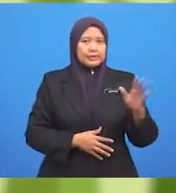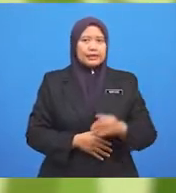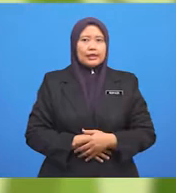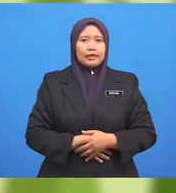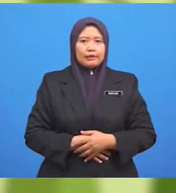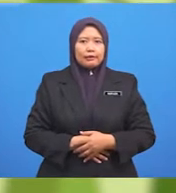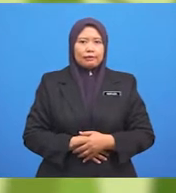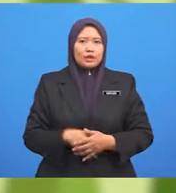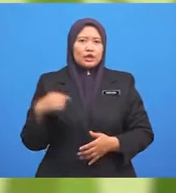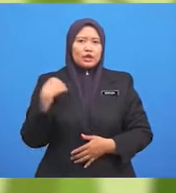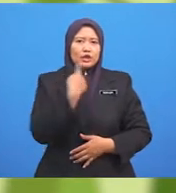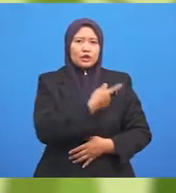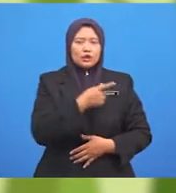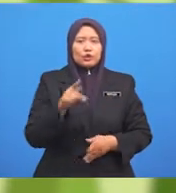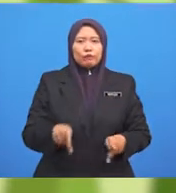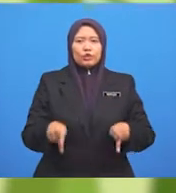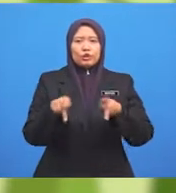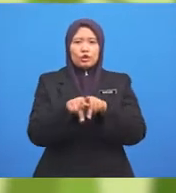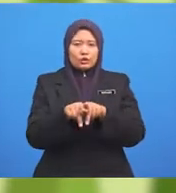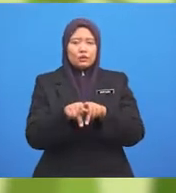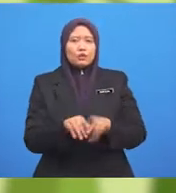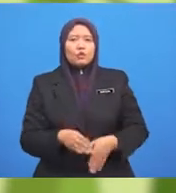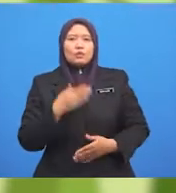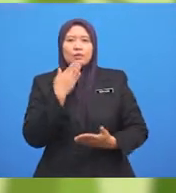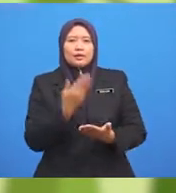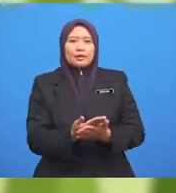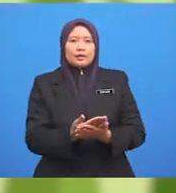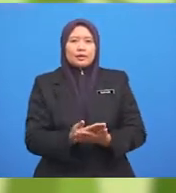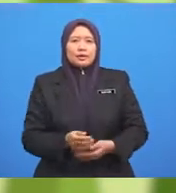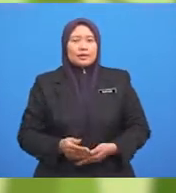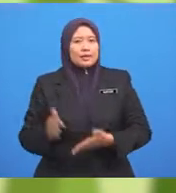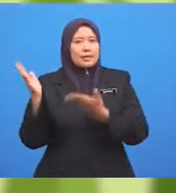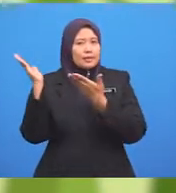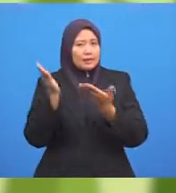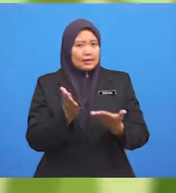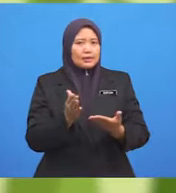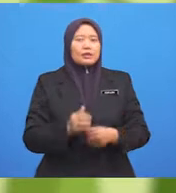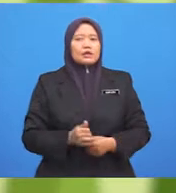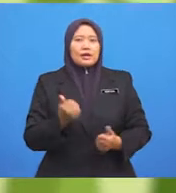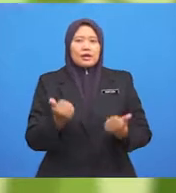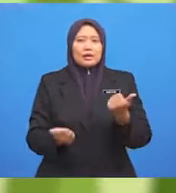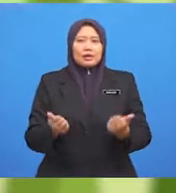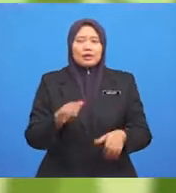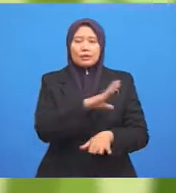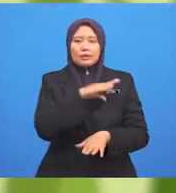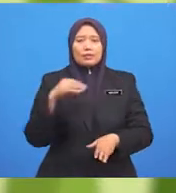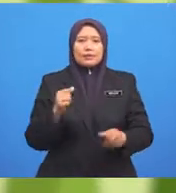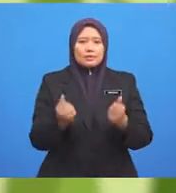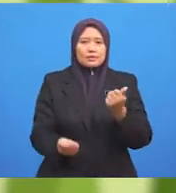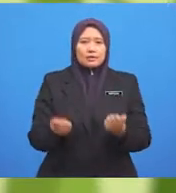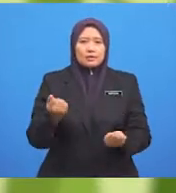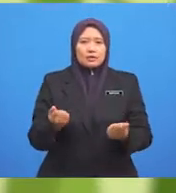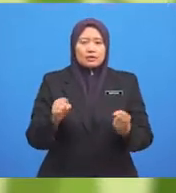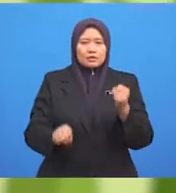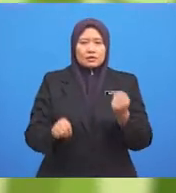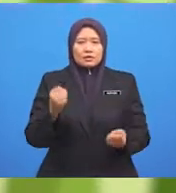kelima ialah kita perlulah memberikan layanan adil dan saksama supaya